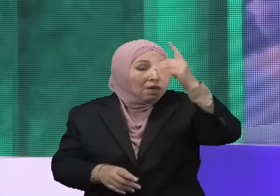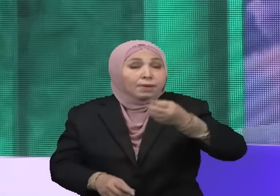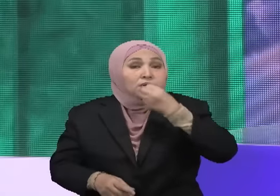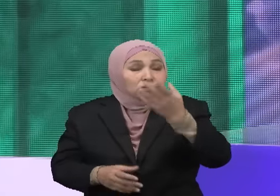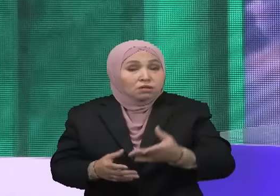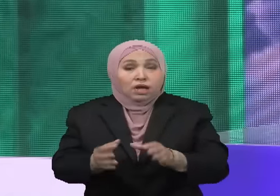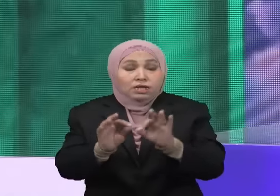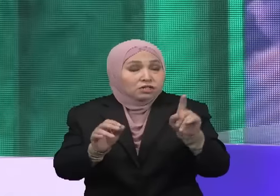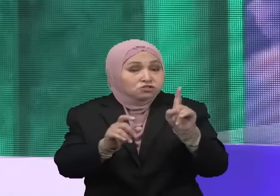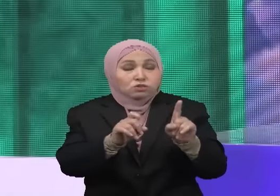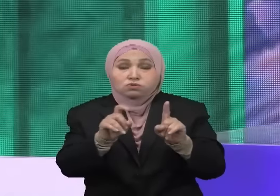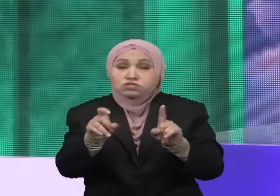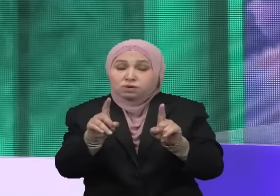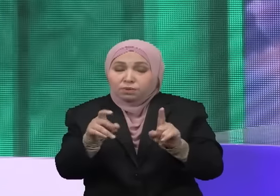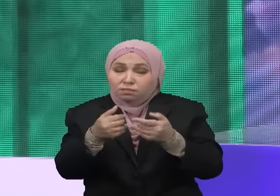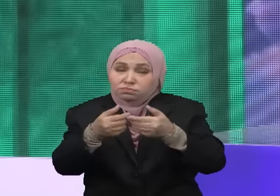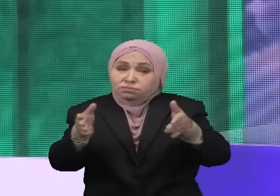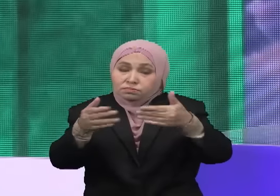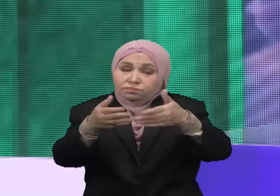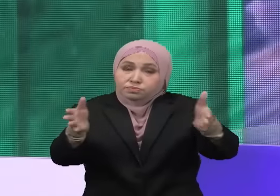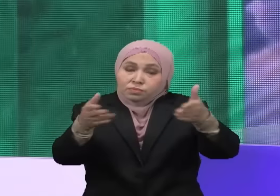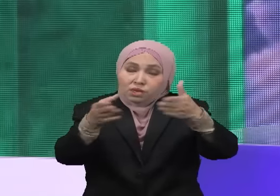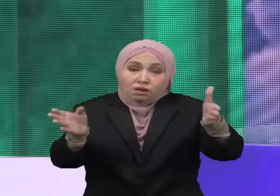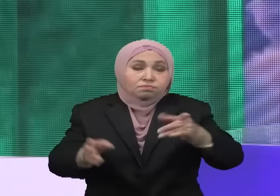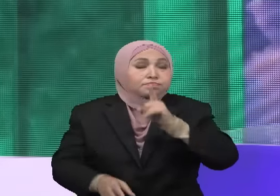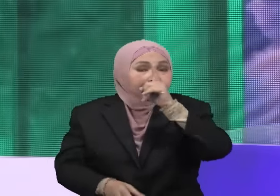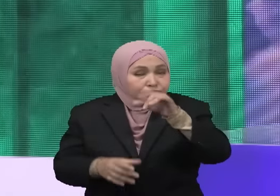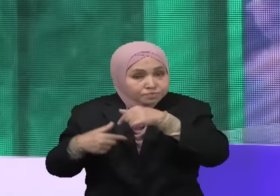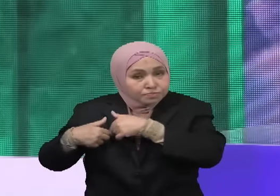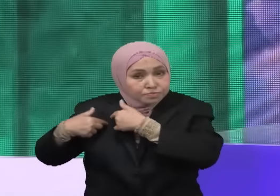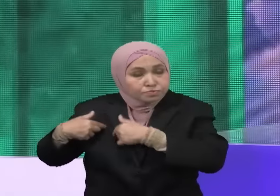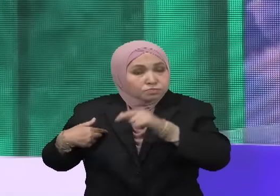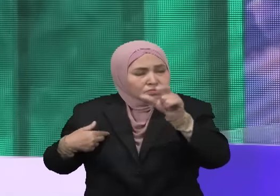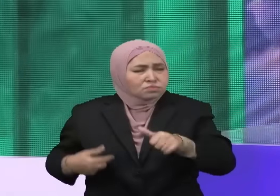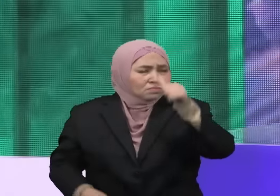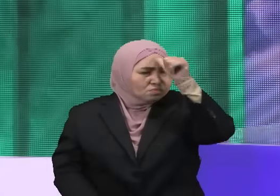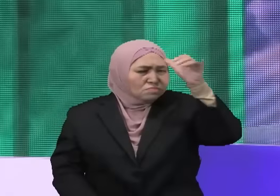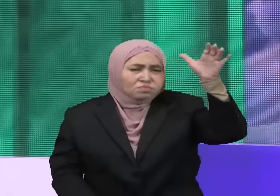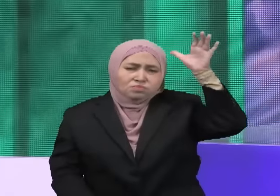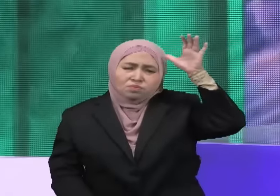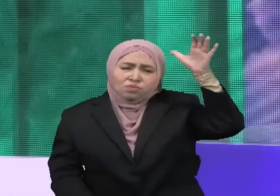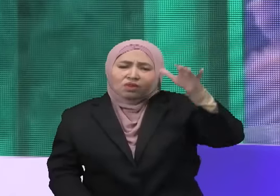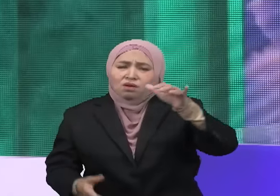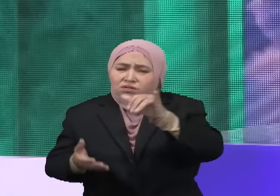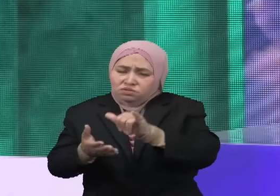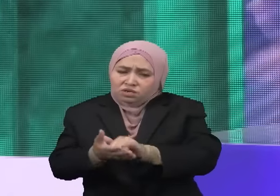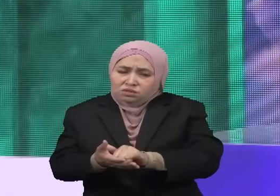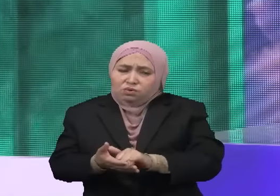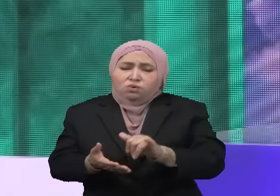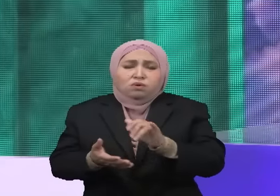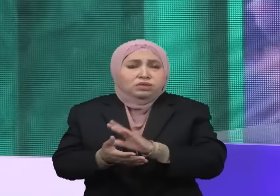yang ke-111 membongkar tentang hakikat dalam hati orang-orang musyrik itu, walau annana